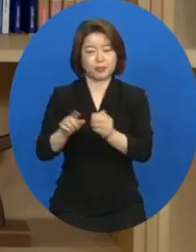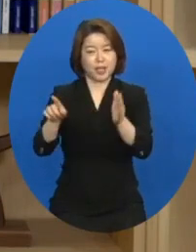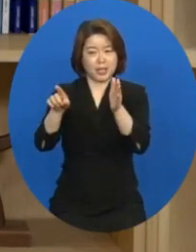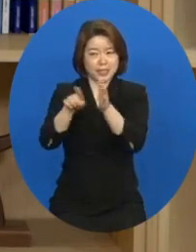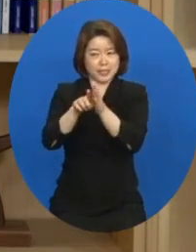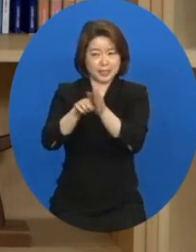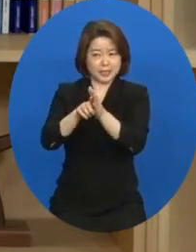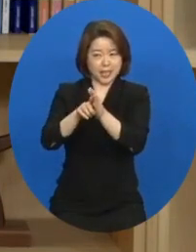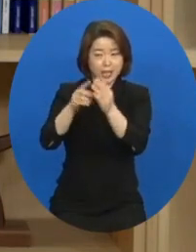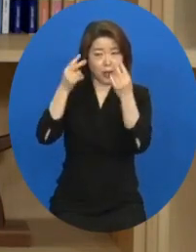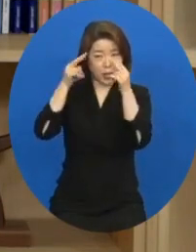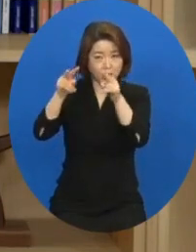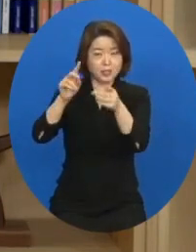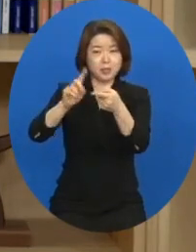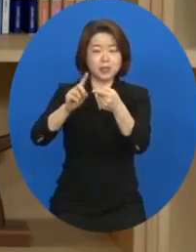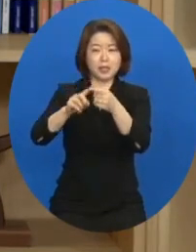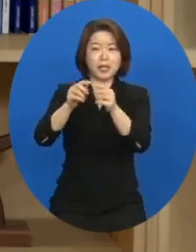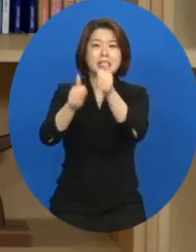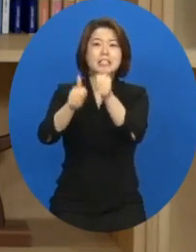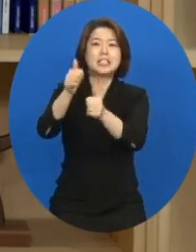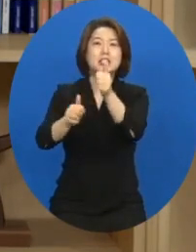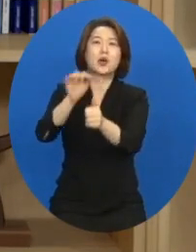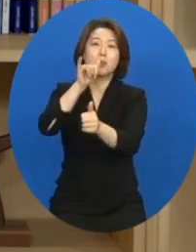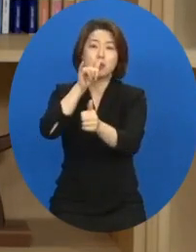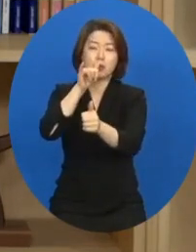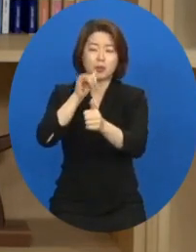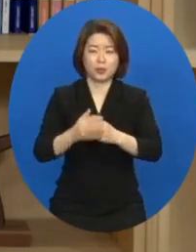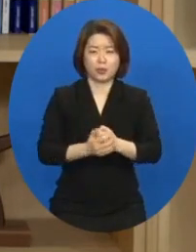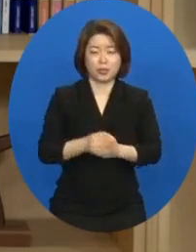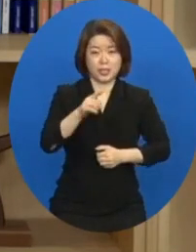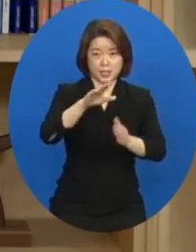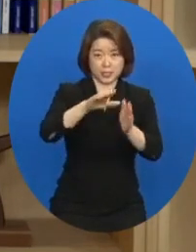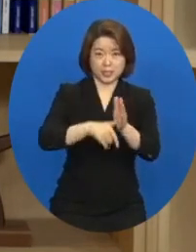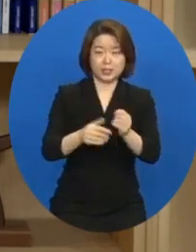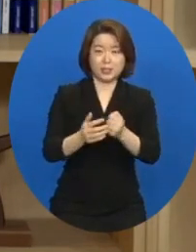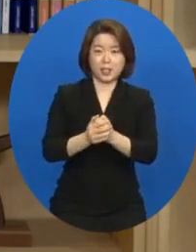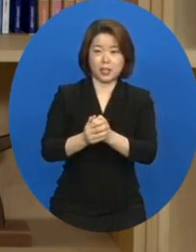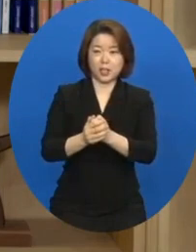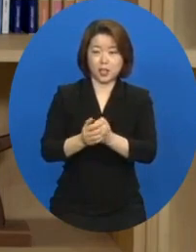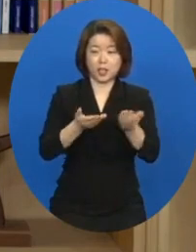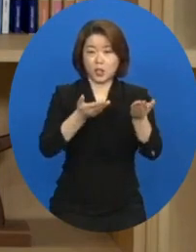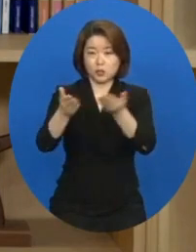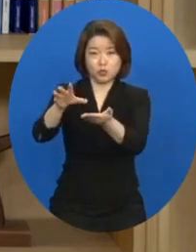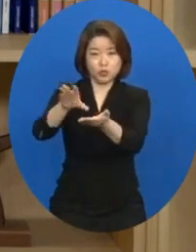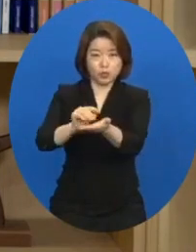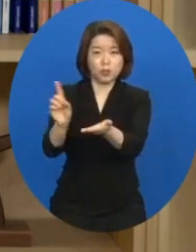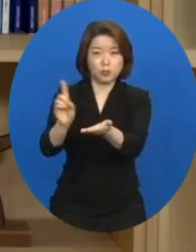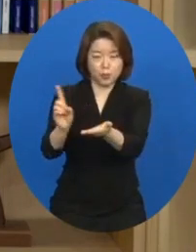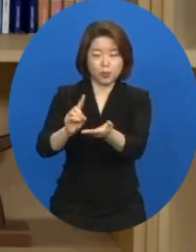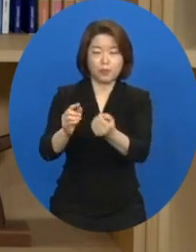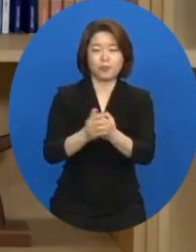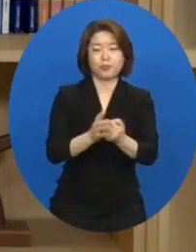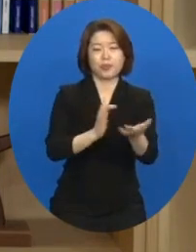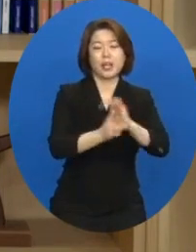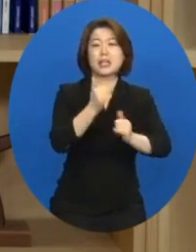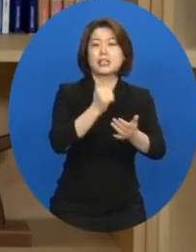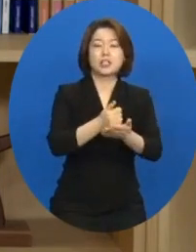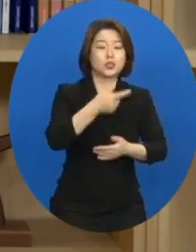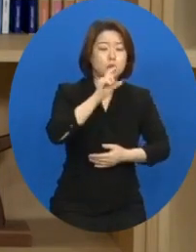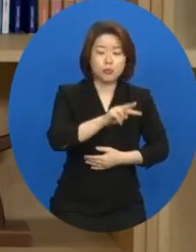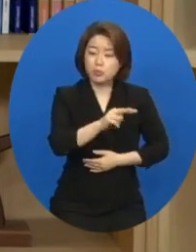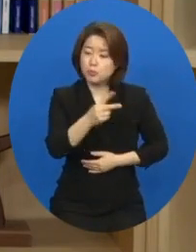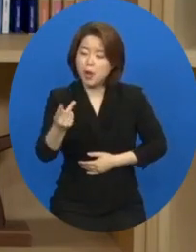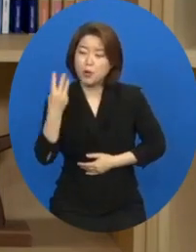그런 시험을 보는 시간이었어요 그때 주어진 과제는 예수님이 물을 포도주로